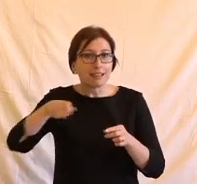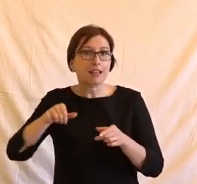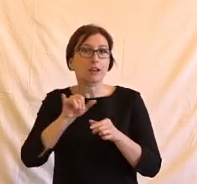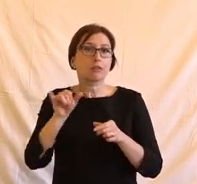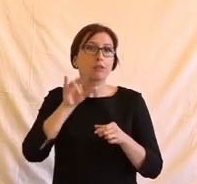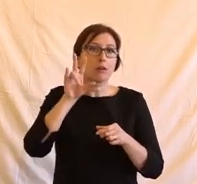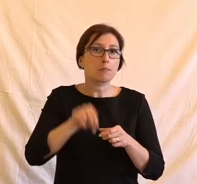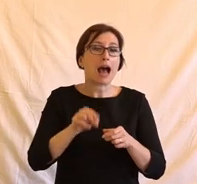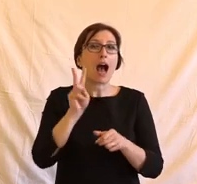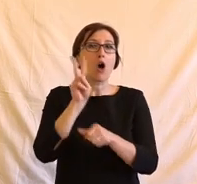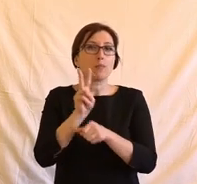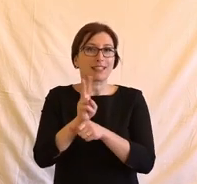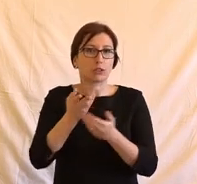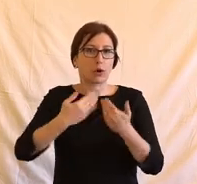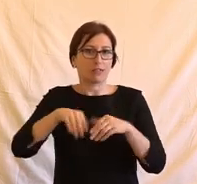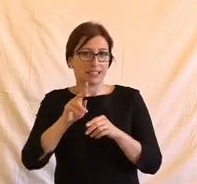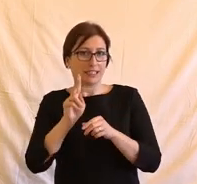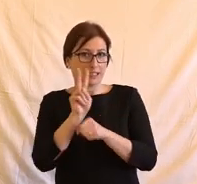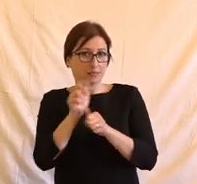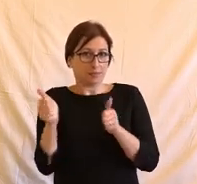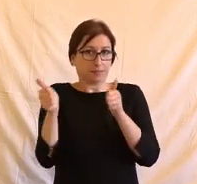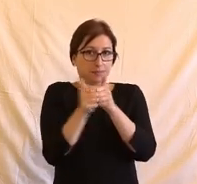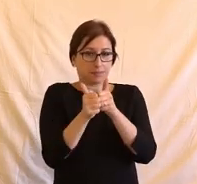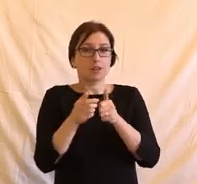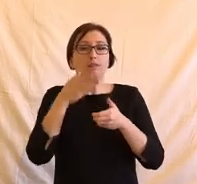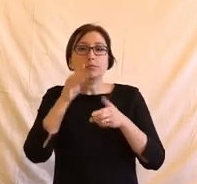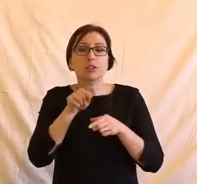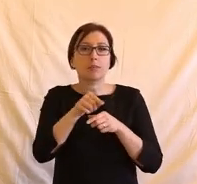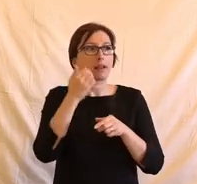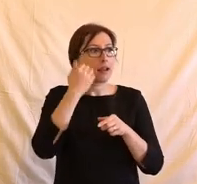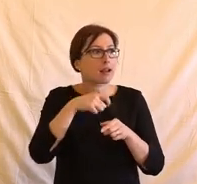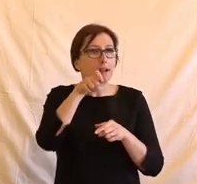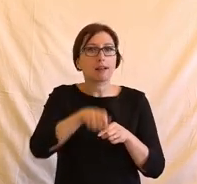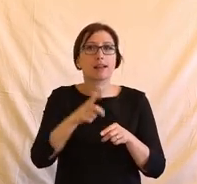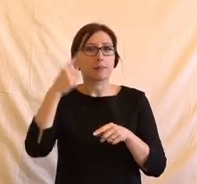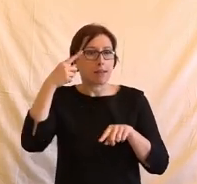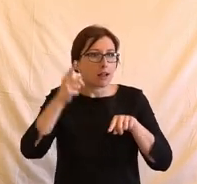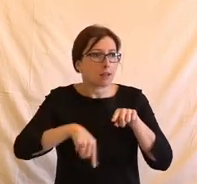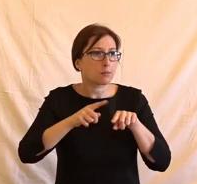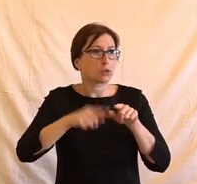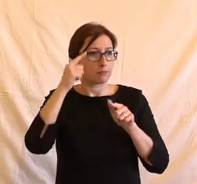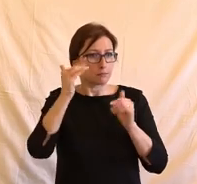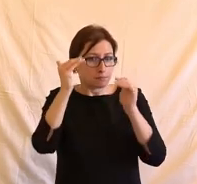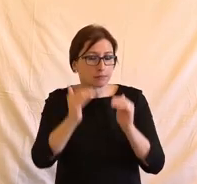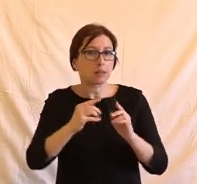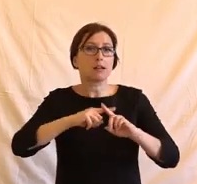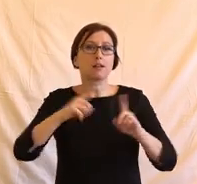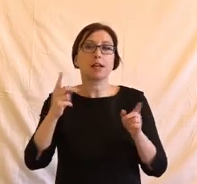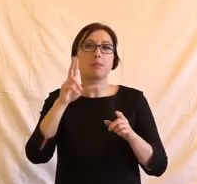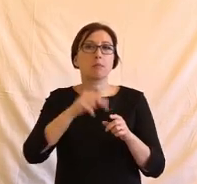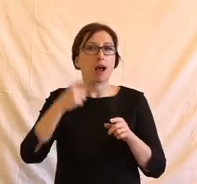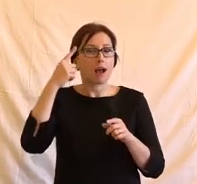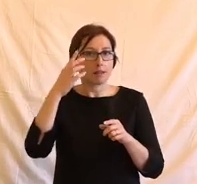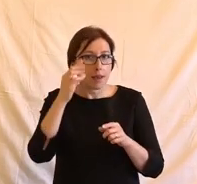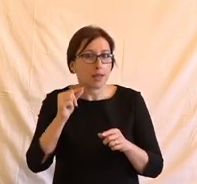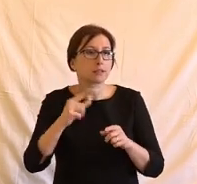mají určeného opatrovníka. Ať už jde o lidi, kteří mají mentální postižení, anebo lidé s